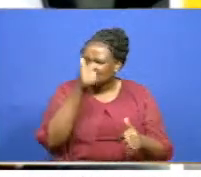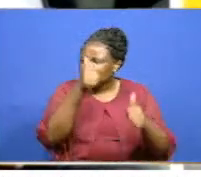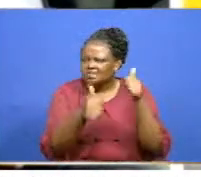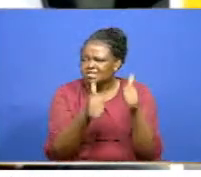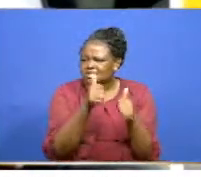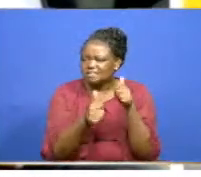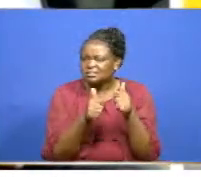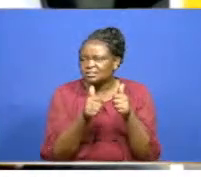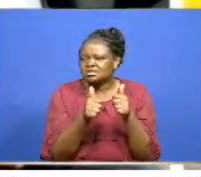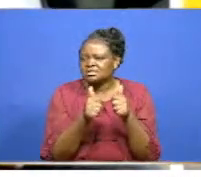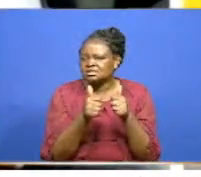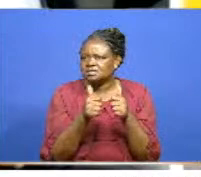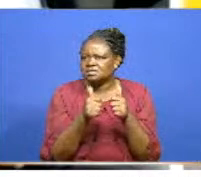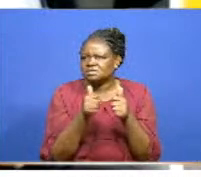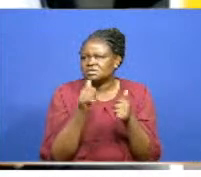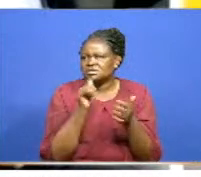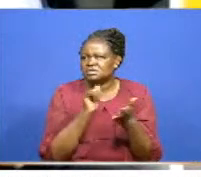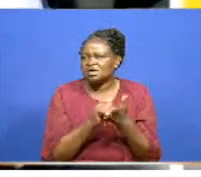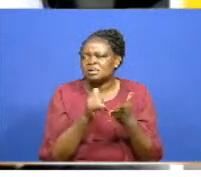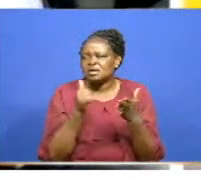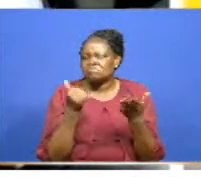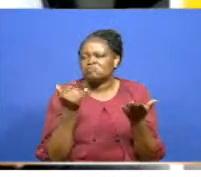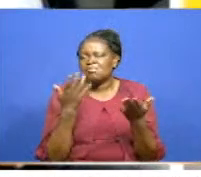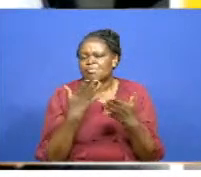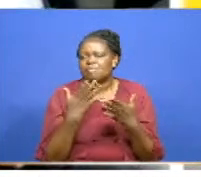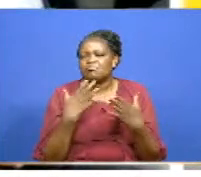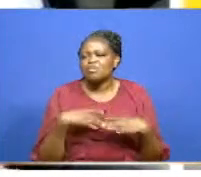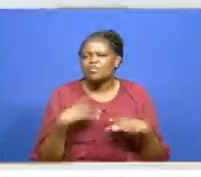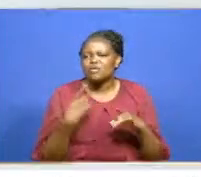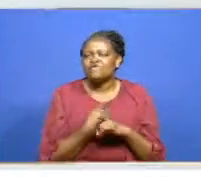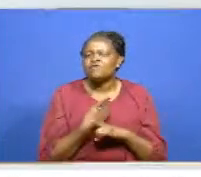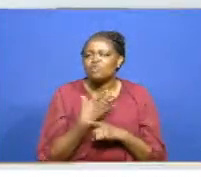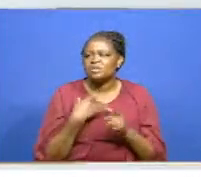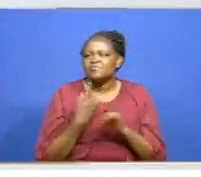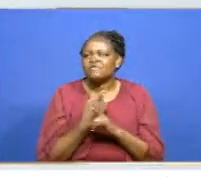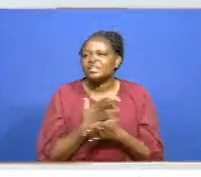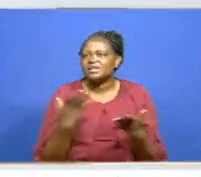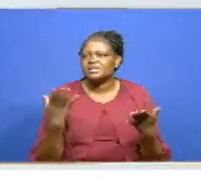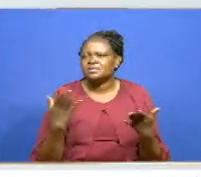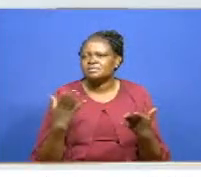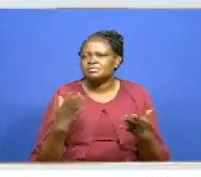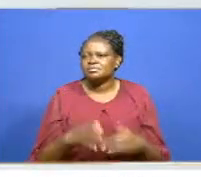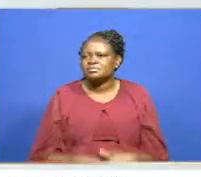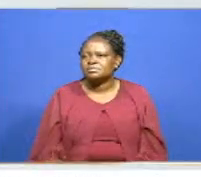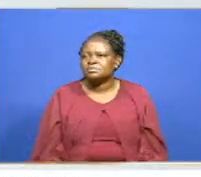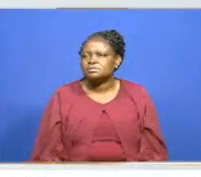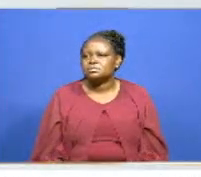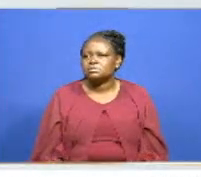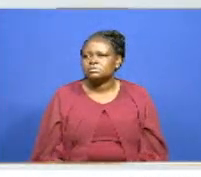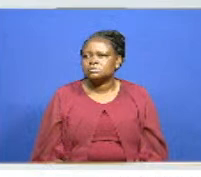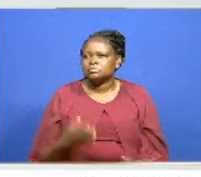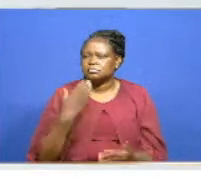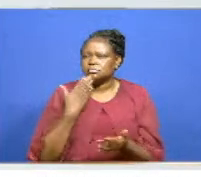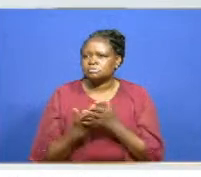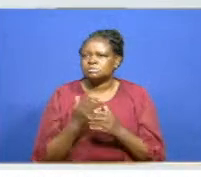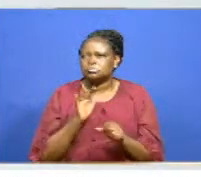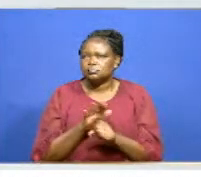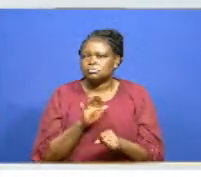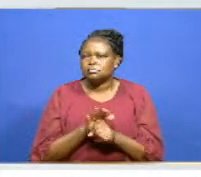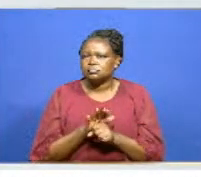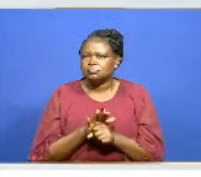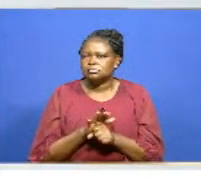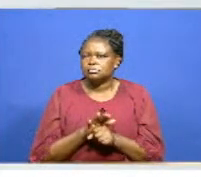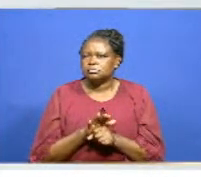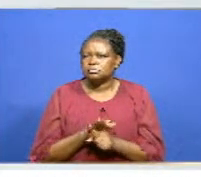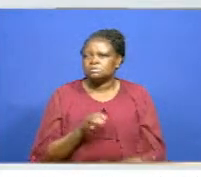huu ambao pengine maeneo yanataka kuchukua kwa sasa? Asante sana. Kweli ni kwamba siasa yetu ya